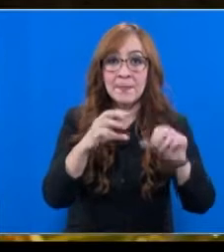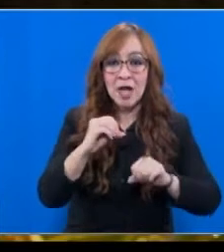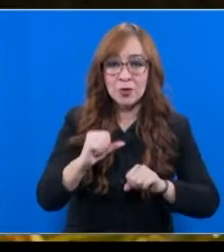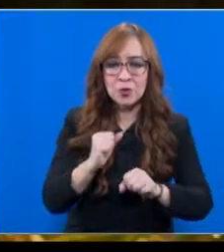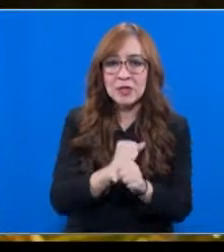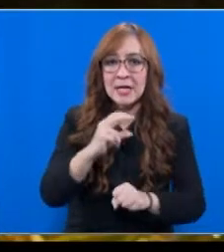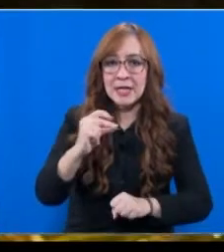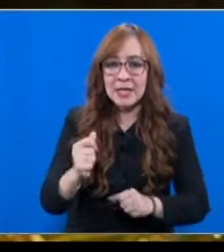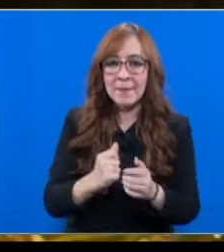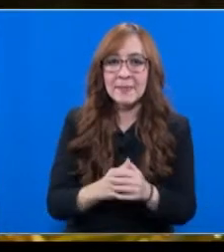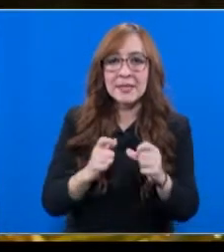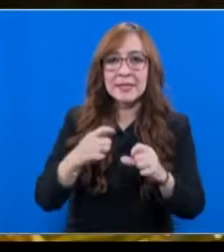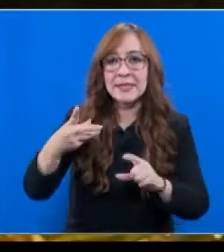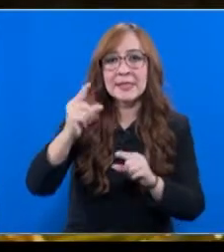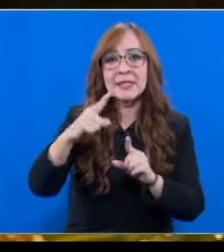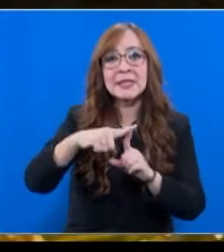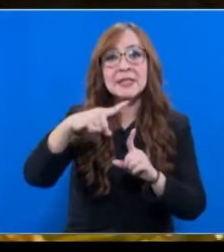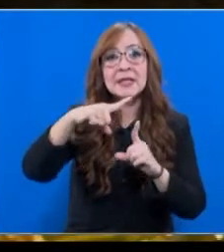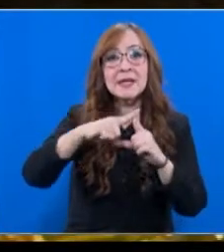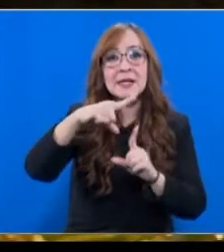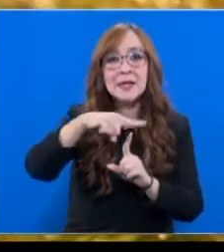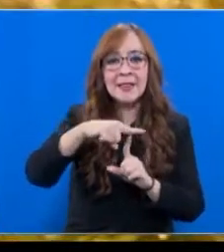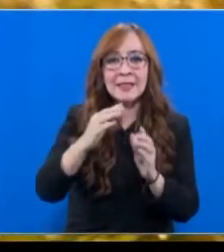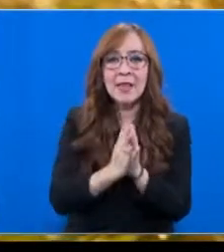merah mengandung zat besi dan vitamin B6.